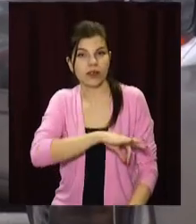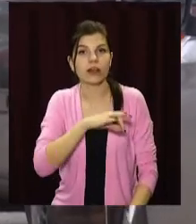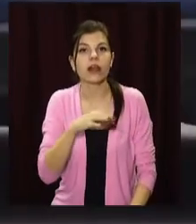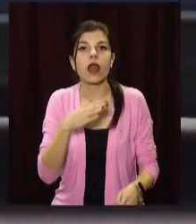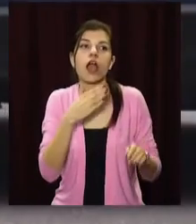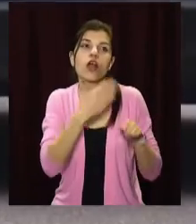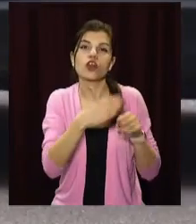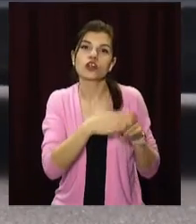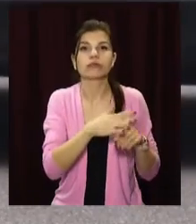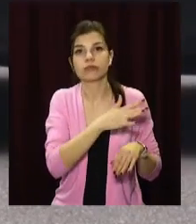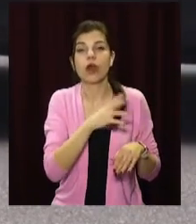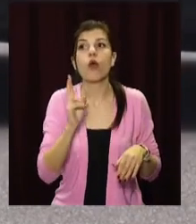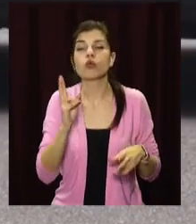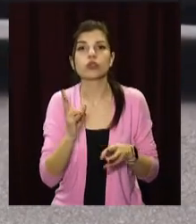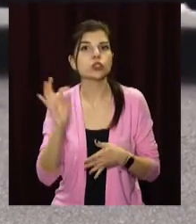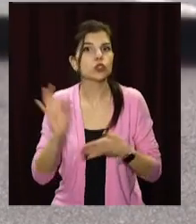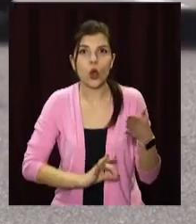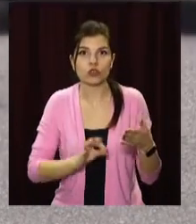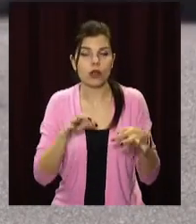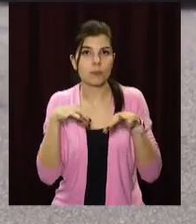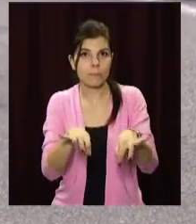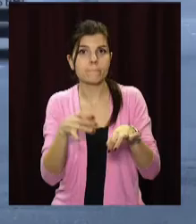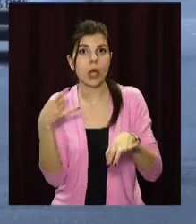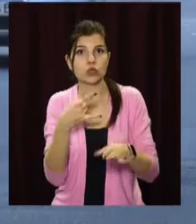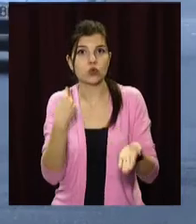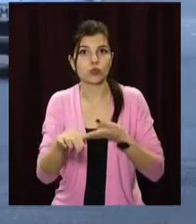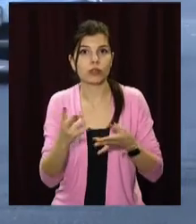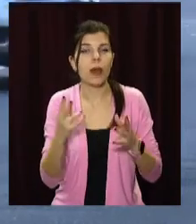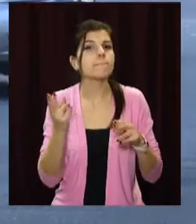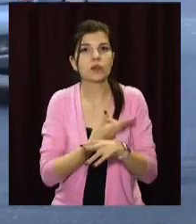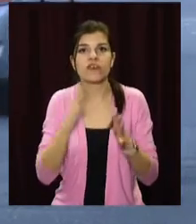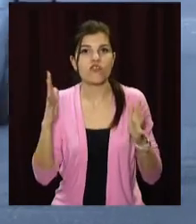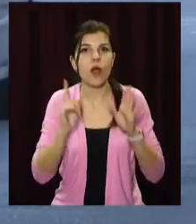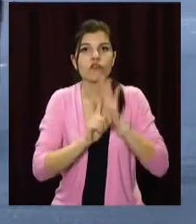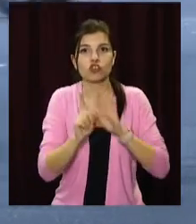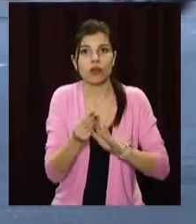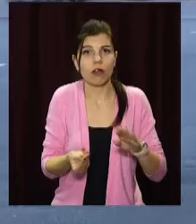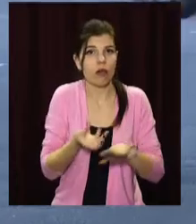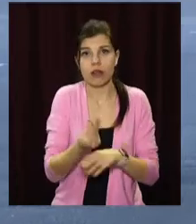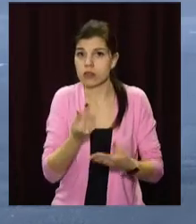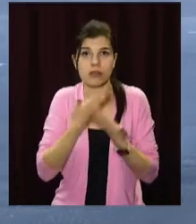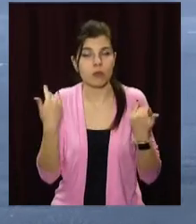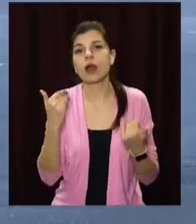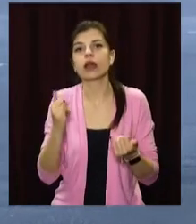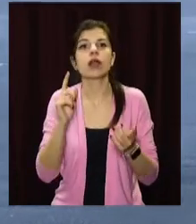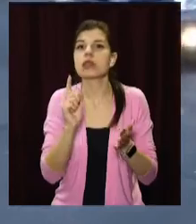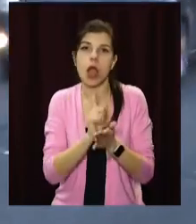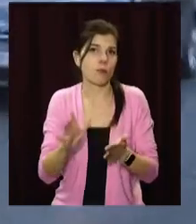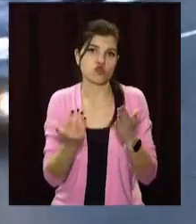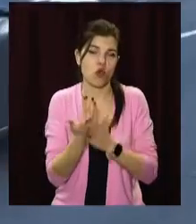альтернатива кредитування для тих, кому терміново необхідний транспортний засіб без великих початкових вкладень. І не обов'язково